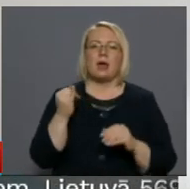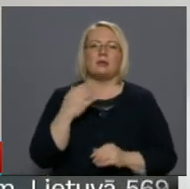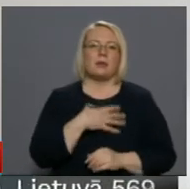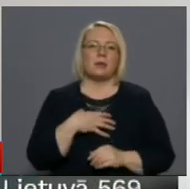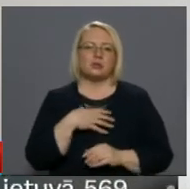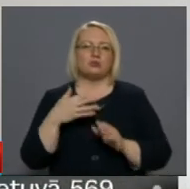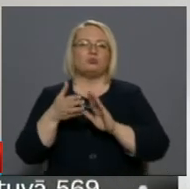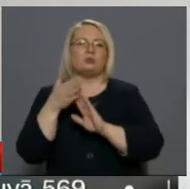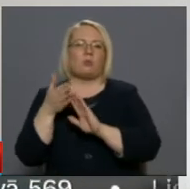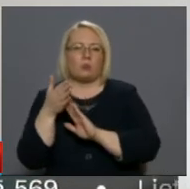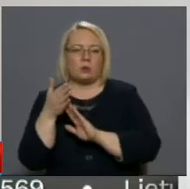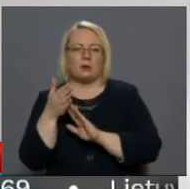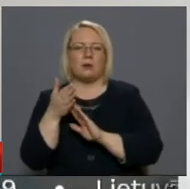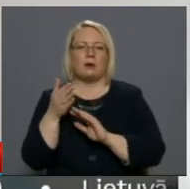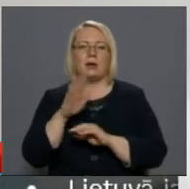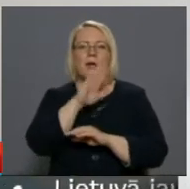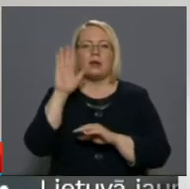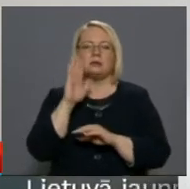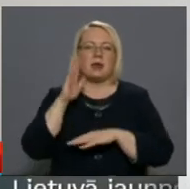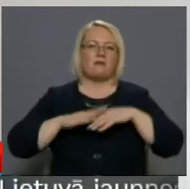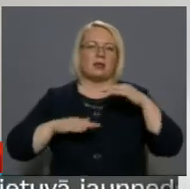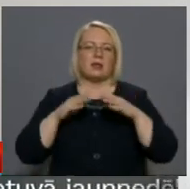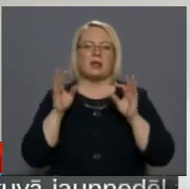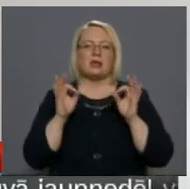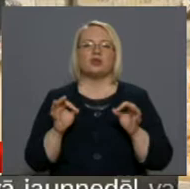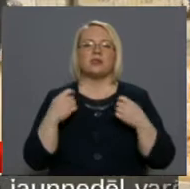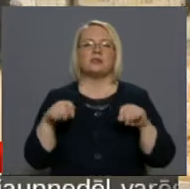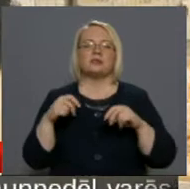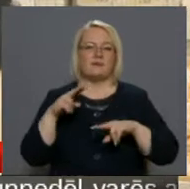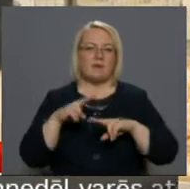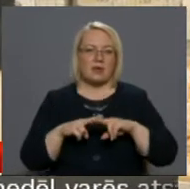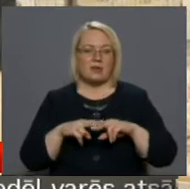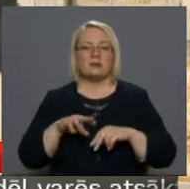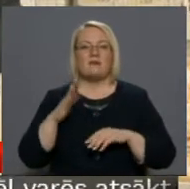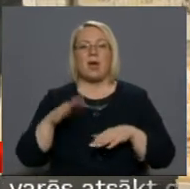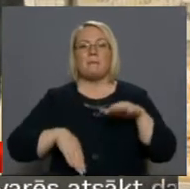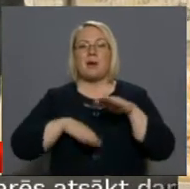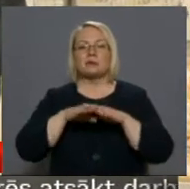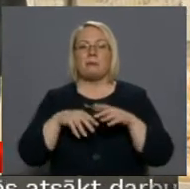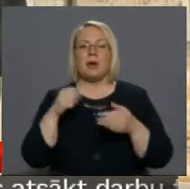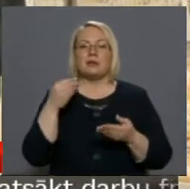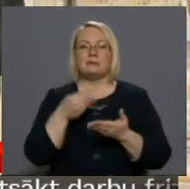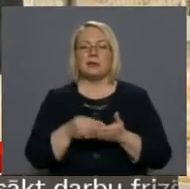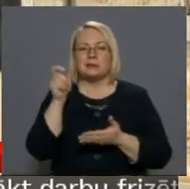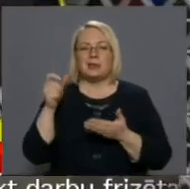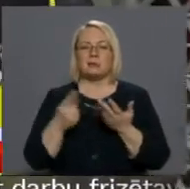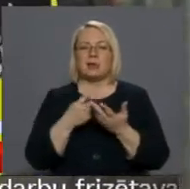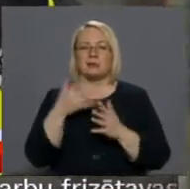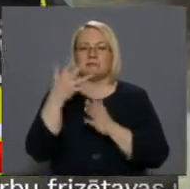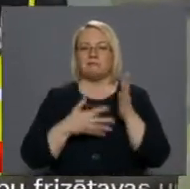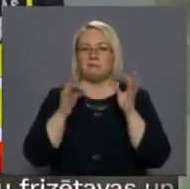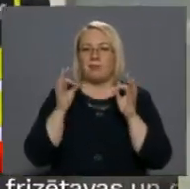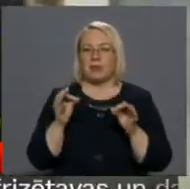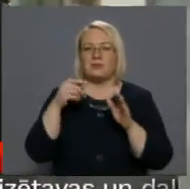nepieciešams, uzlabot gaisa kvalitāti tieši tirdzniecības vietās. To vai maksimālais pircēju skaits aprēķināts pareizi un vai